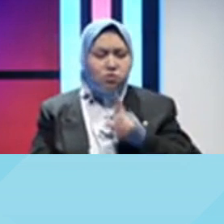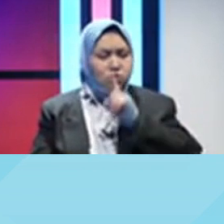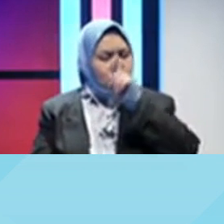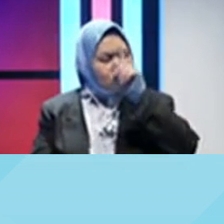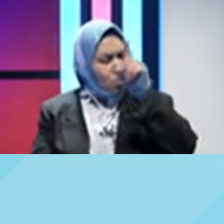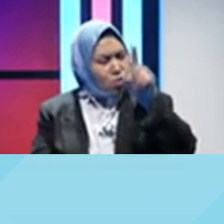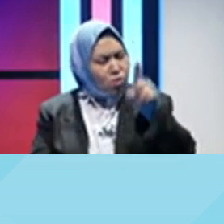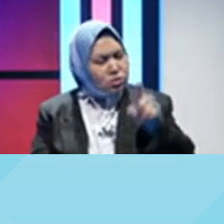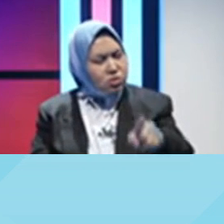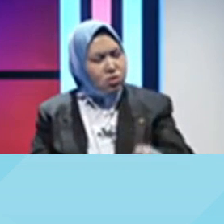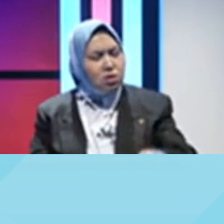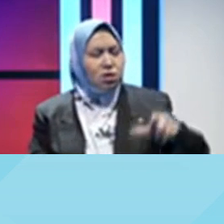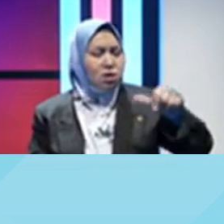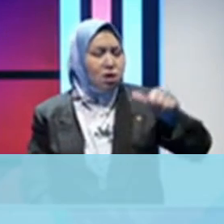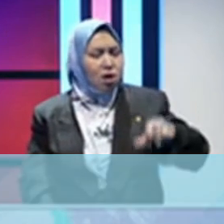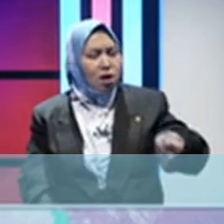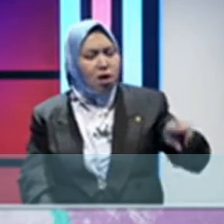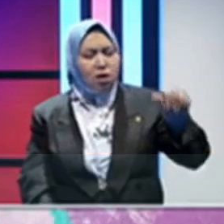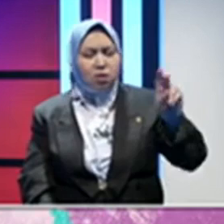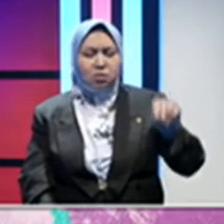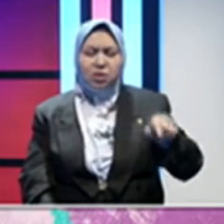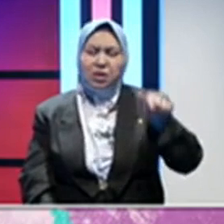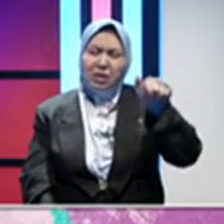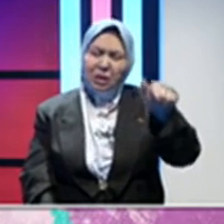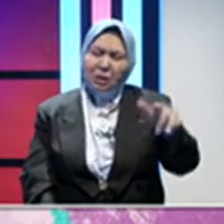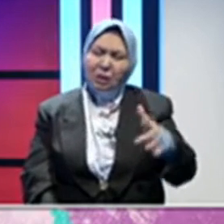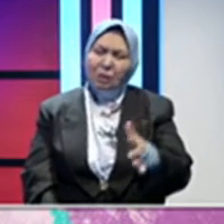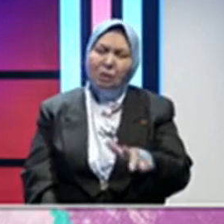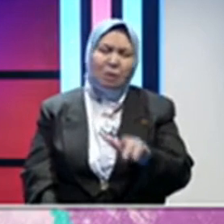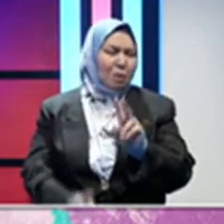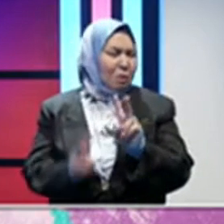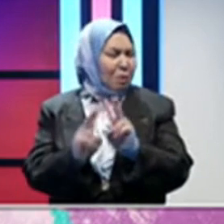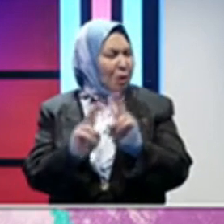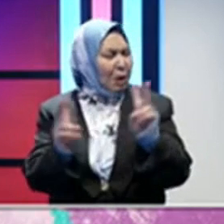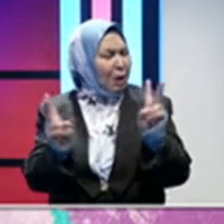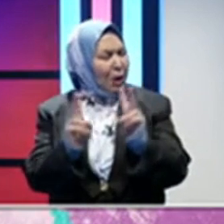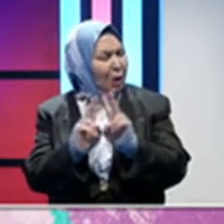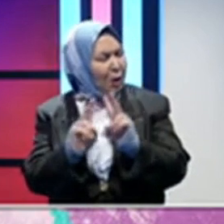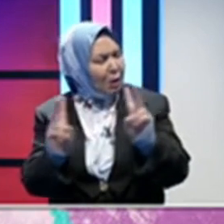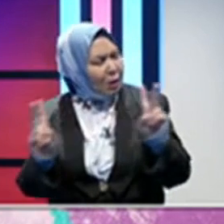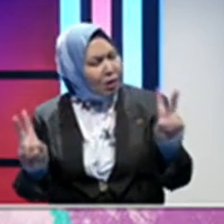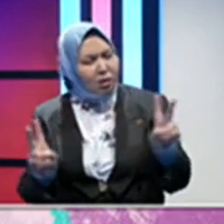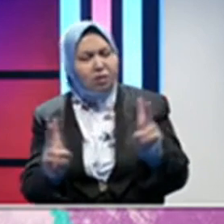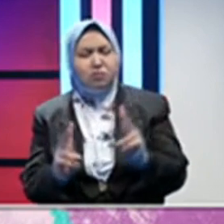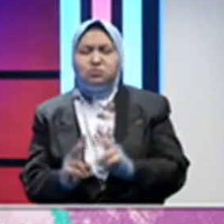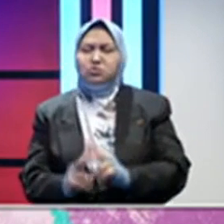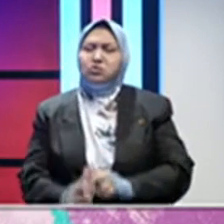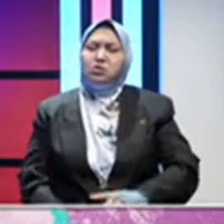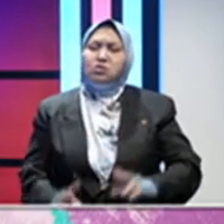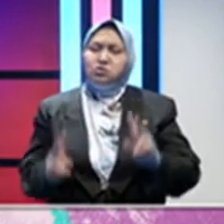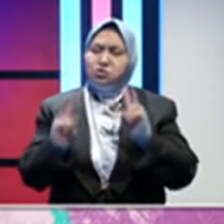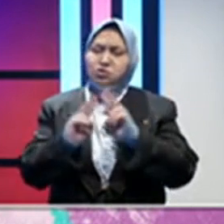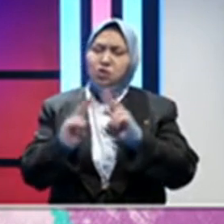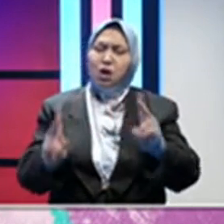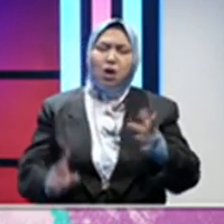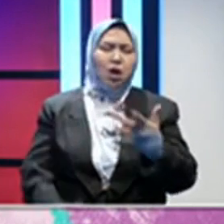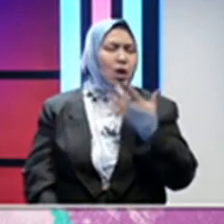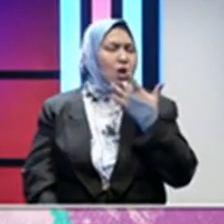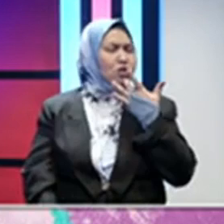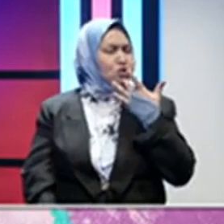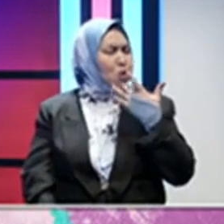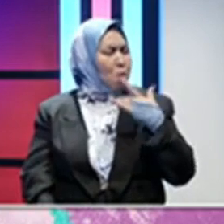أوتي قارون إنه لذو حظ